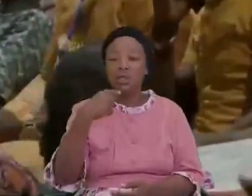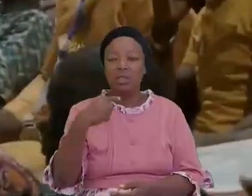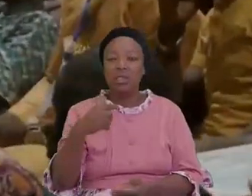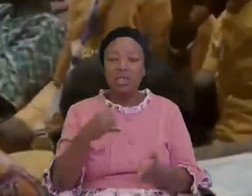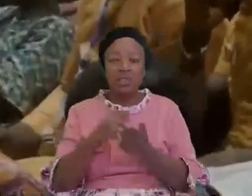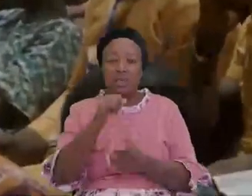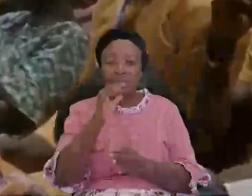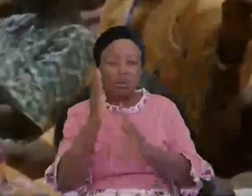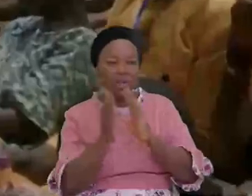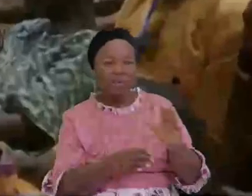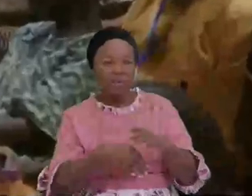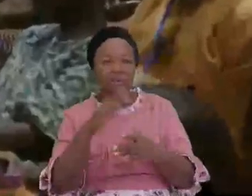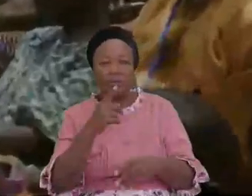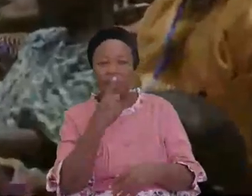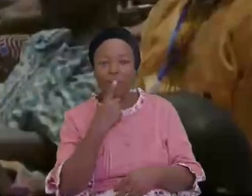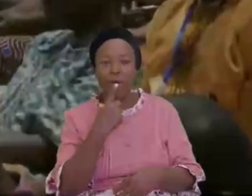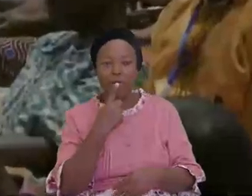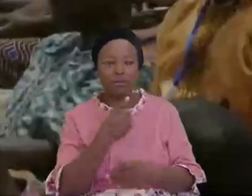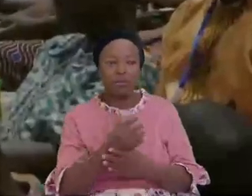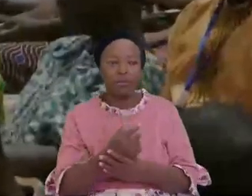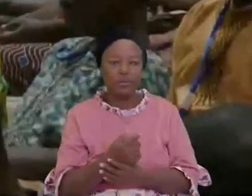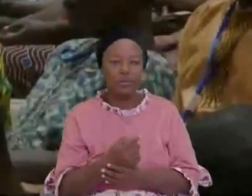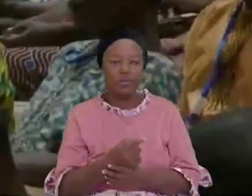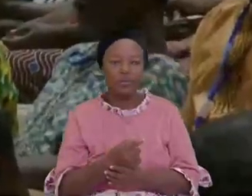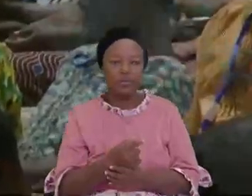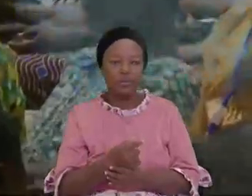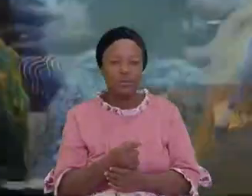Et il dit, ne se retireront point de ta bouche,